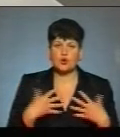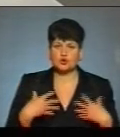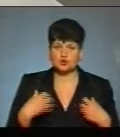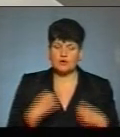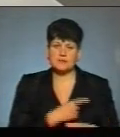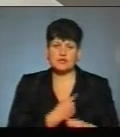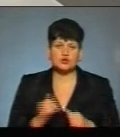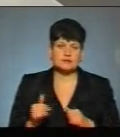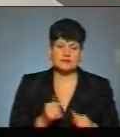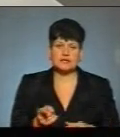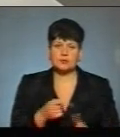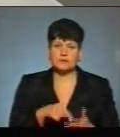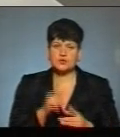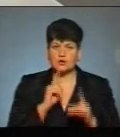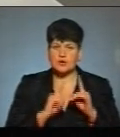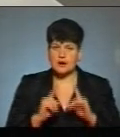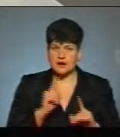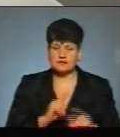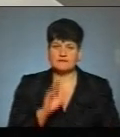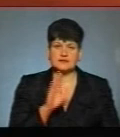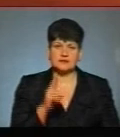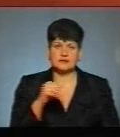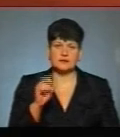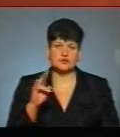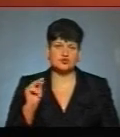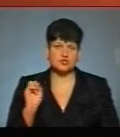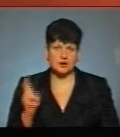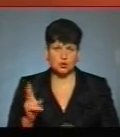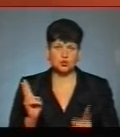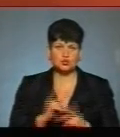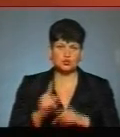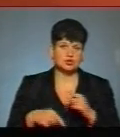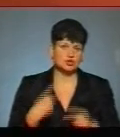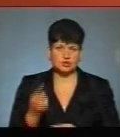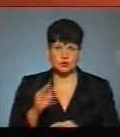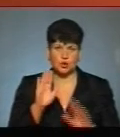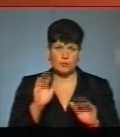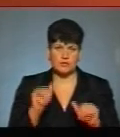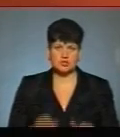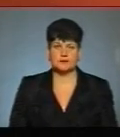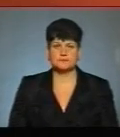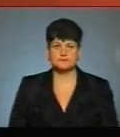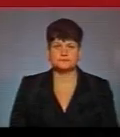медичного забезпечення Тернопільської міської ради Василем Данчуком. До зустрічі в ефірі. До побачення.